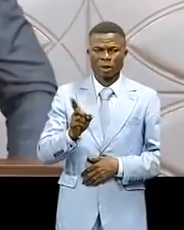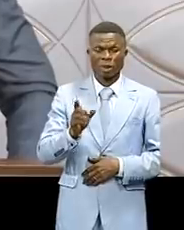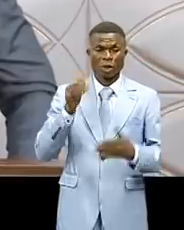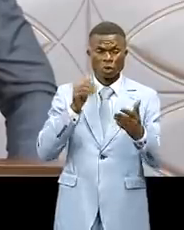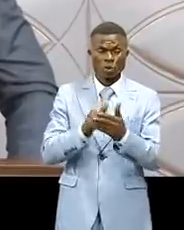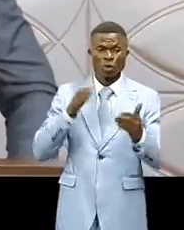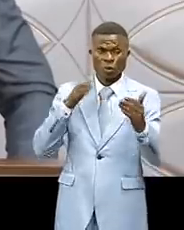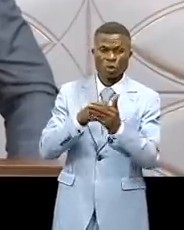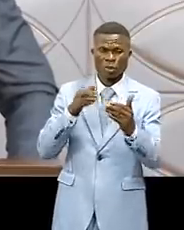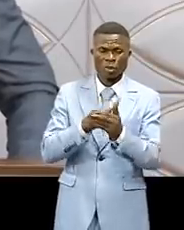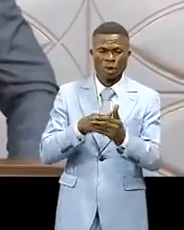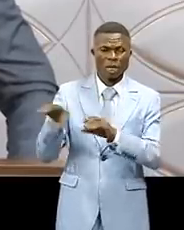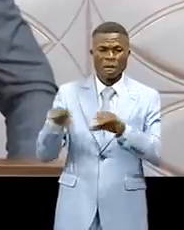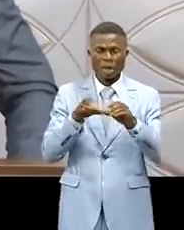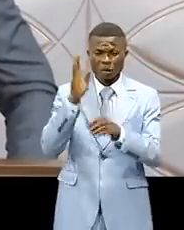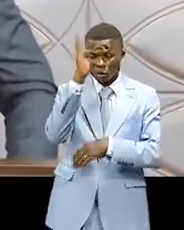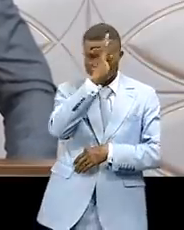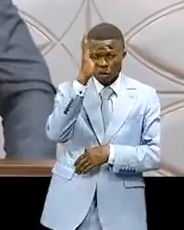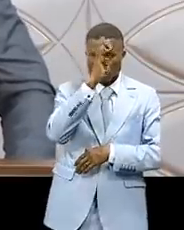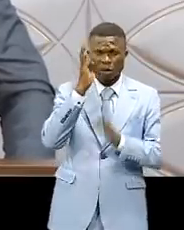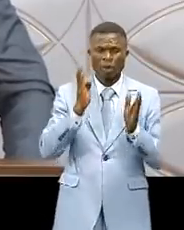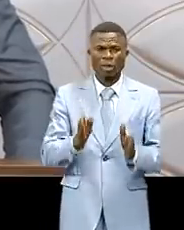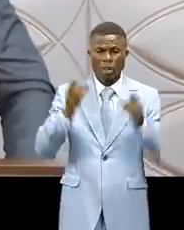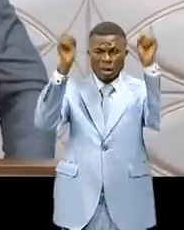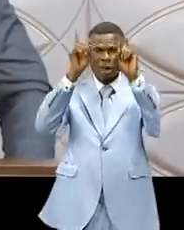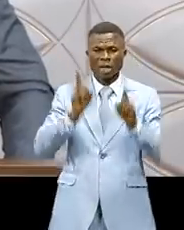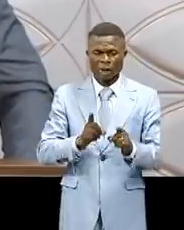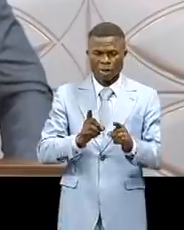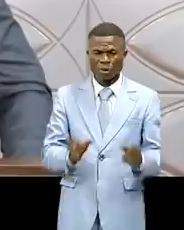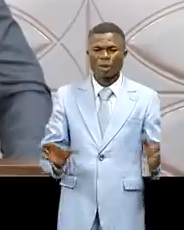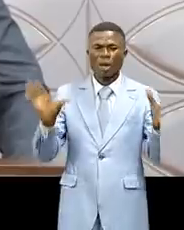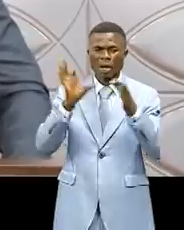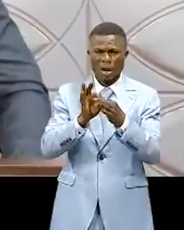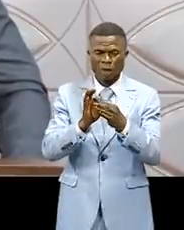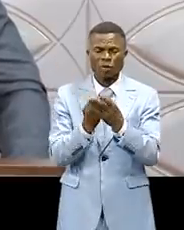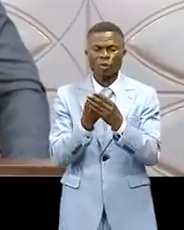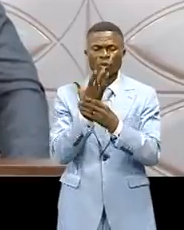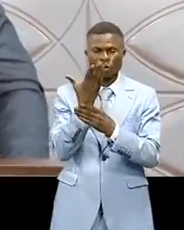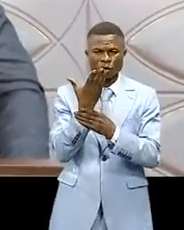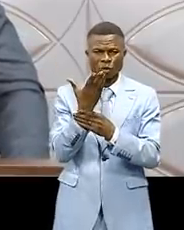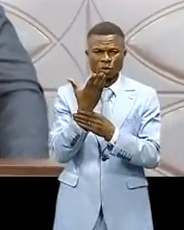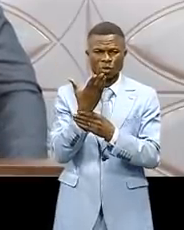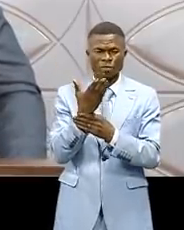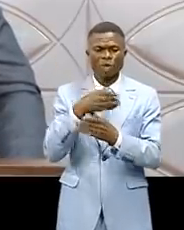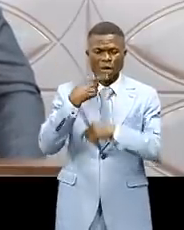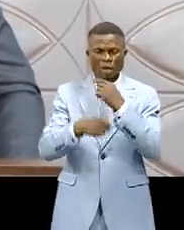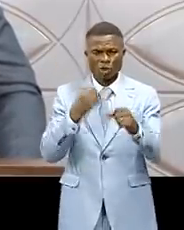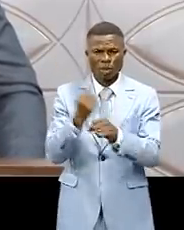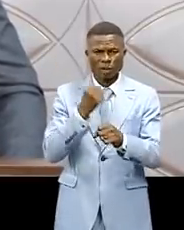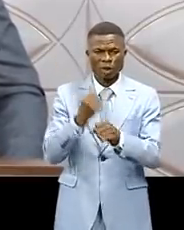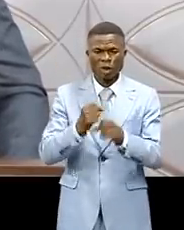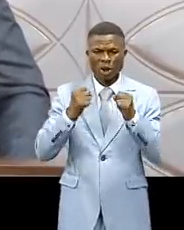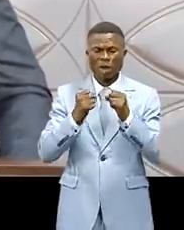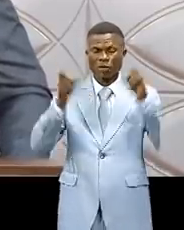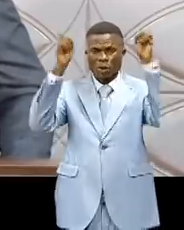menaces et actions terroristes l'afrique doit mutualiser ces ressources est passé à l'opérationnalisation de la force africaine